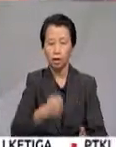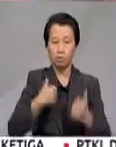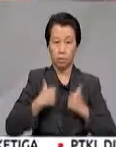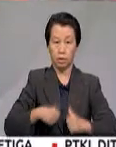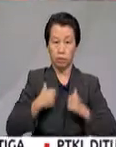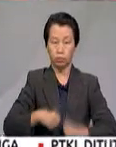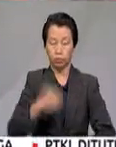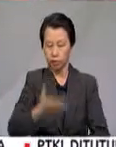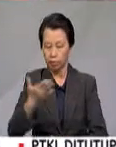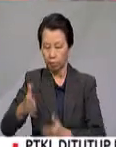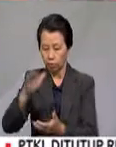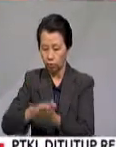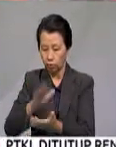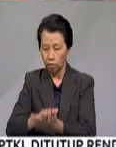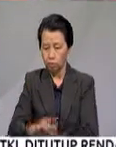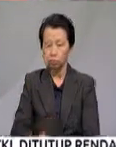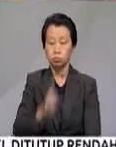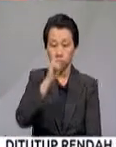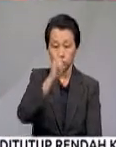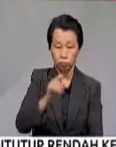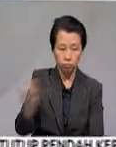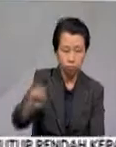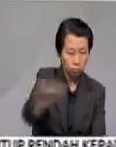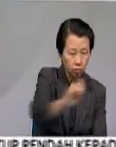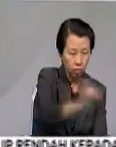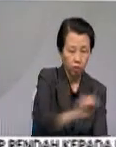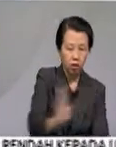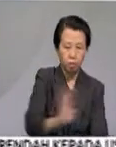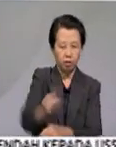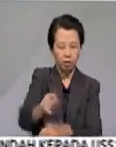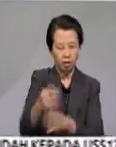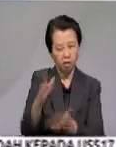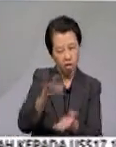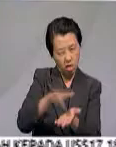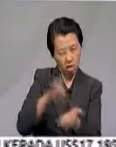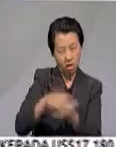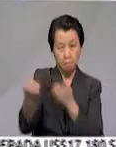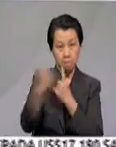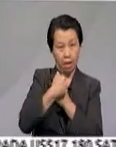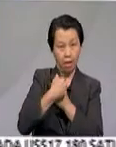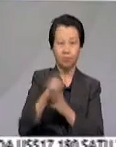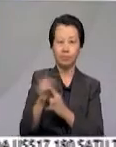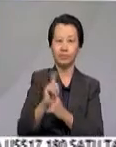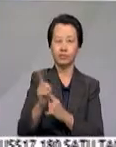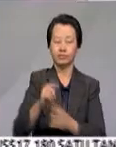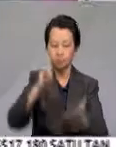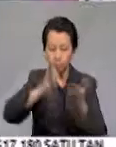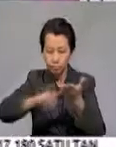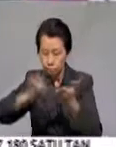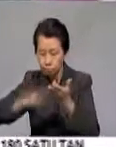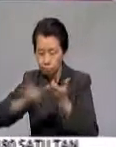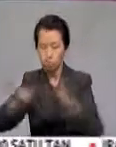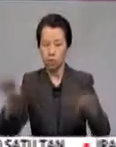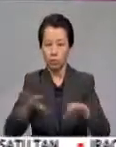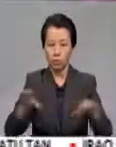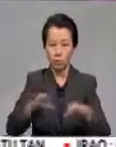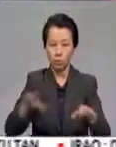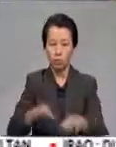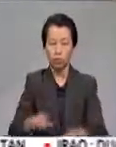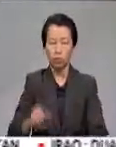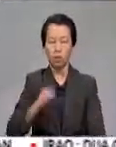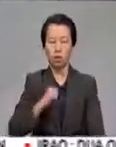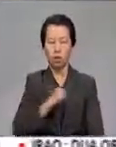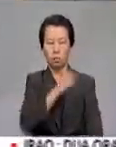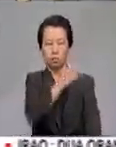dan barangan sekolah bagi memastikan tiada peniaga yang mengambil kesempatan. Pada pemeriksaan yang dilakukan,